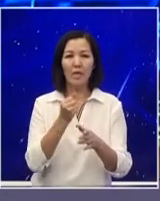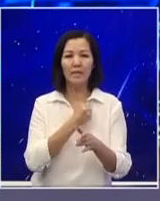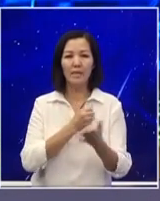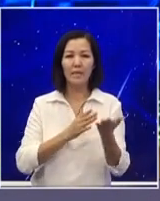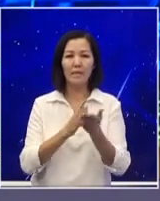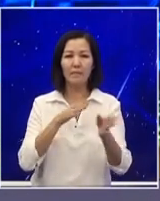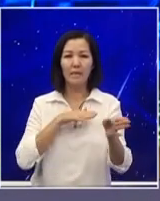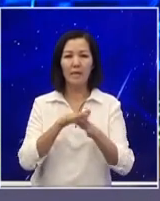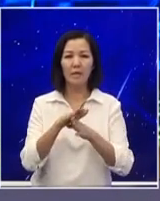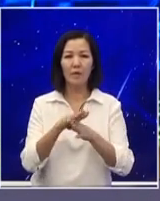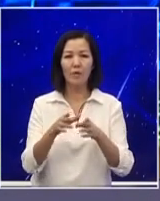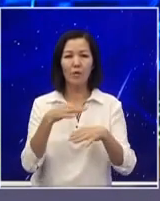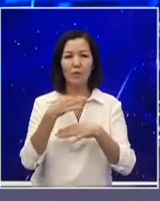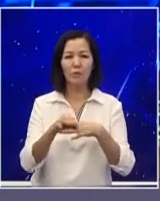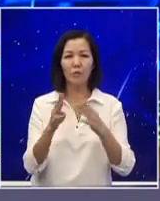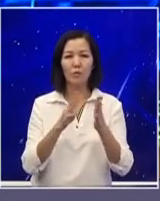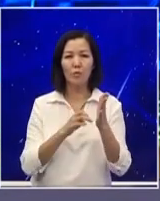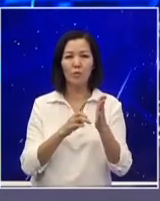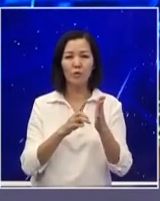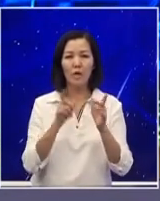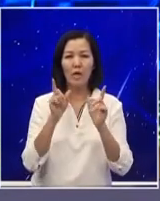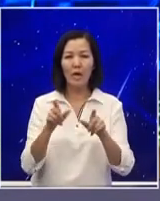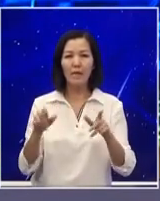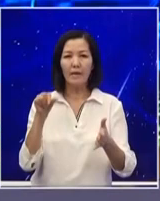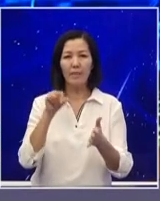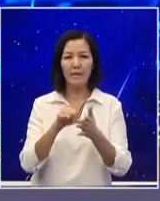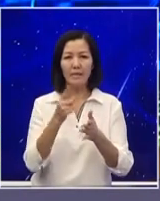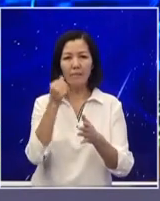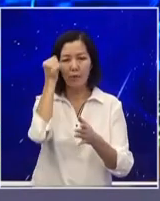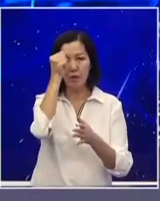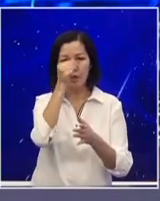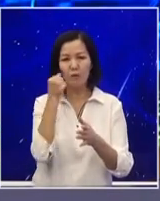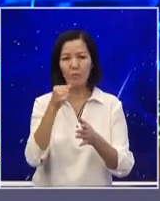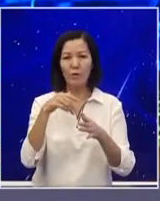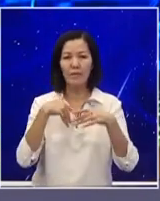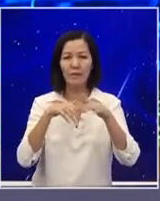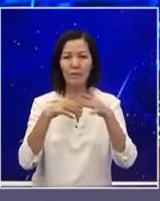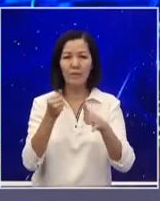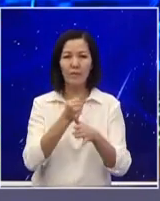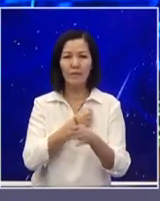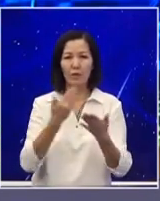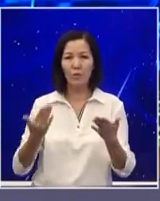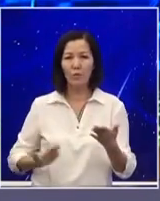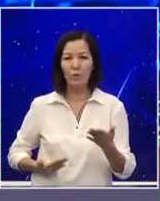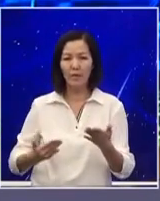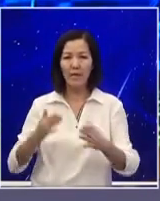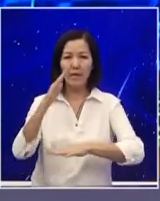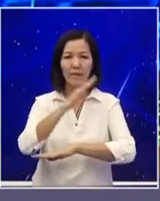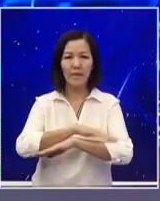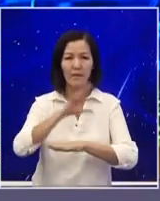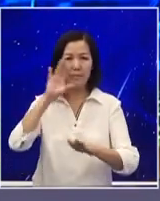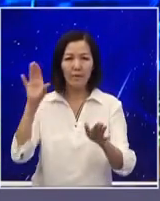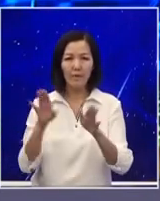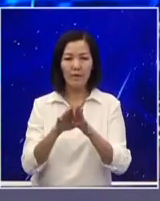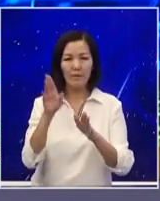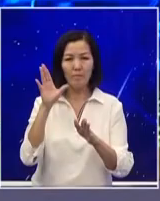атқаруға осы күзде 900-ден аса жас аттанған. Олар бір жыл бойына сап түзеп, әскери өмір темірдей тәртіпке